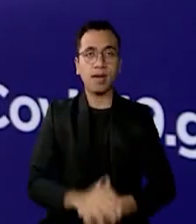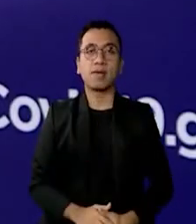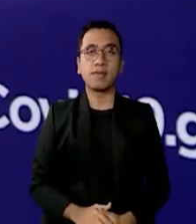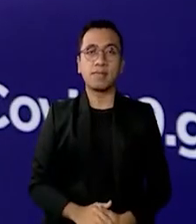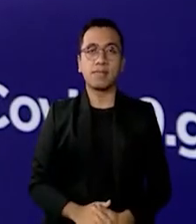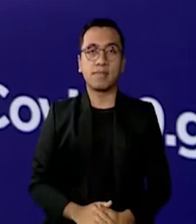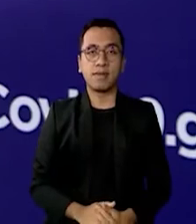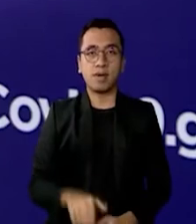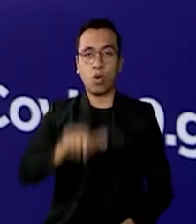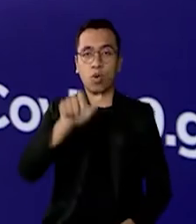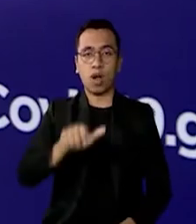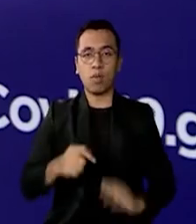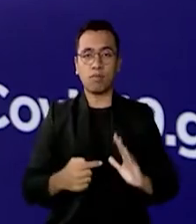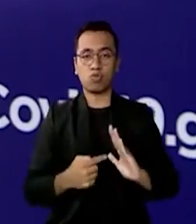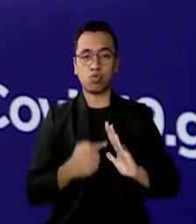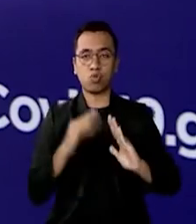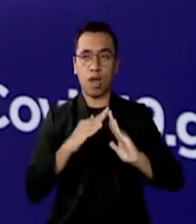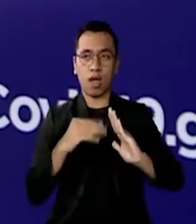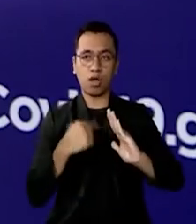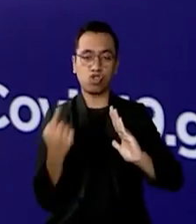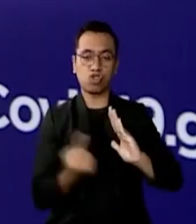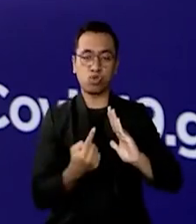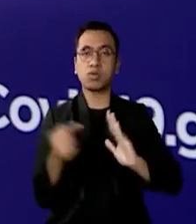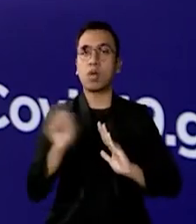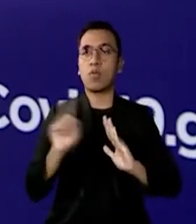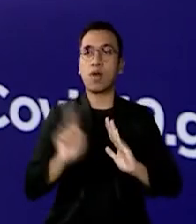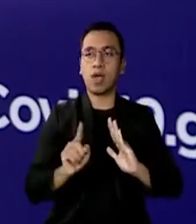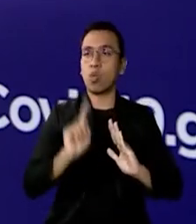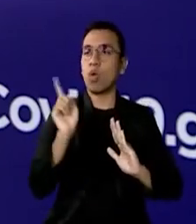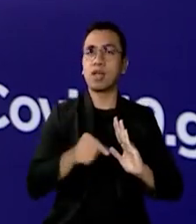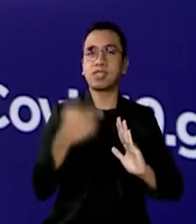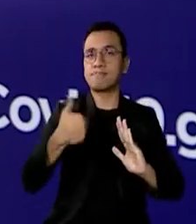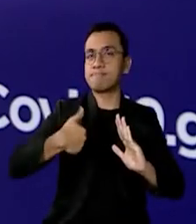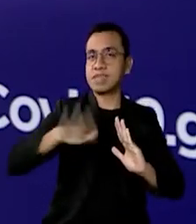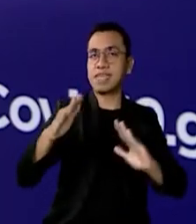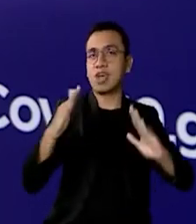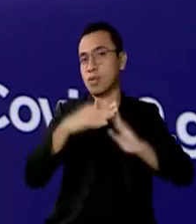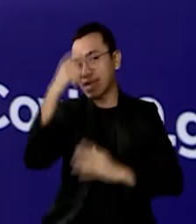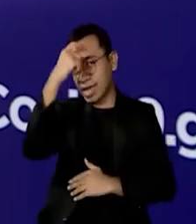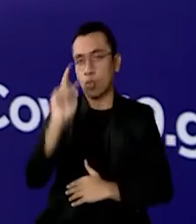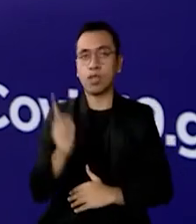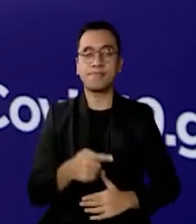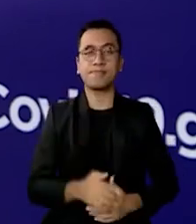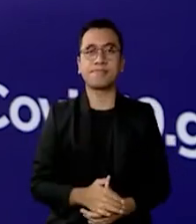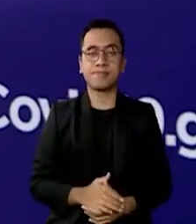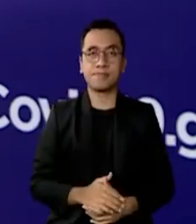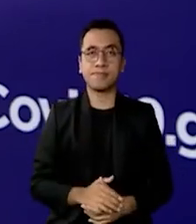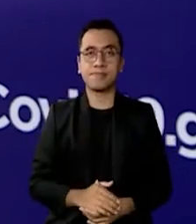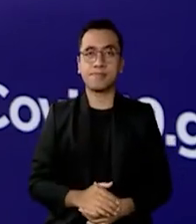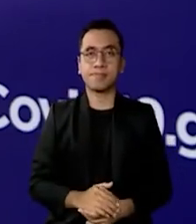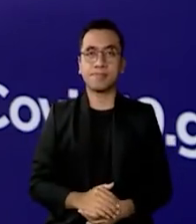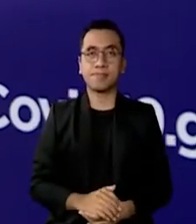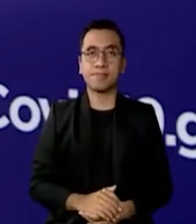melakukan isolasi Mandiri di rumah jadi semua di fasilitas kamiokande ambil atau kami